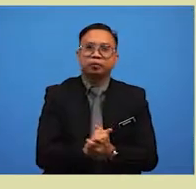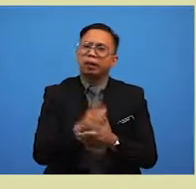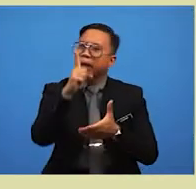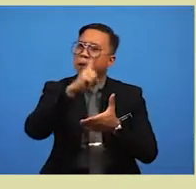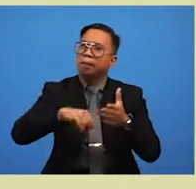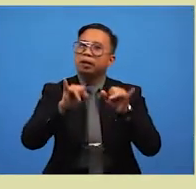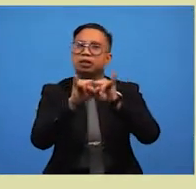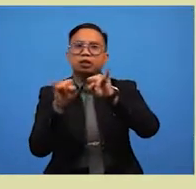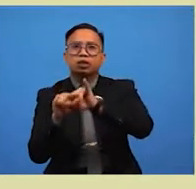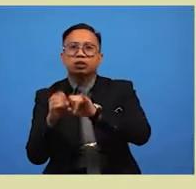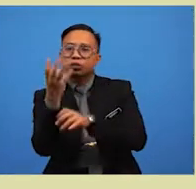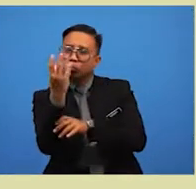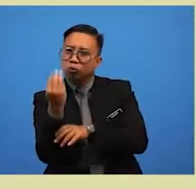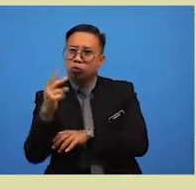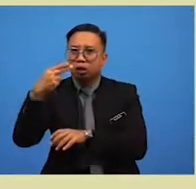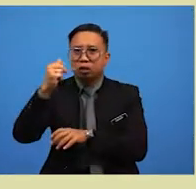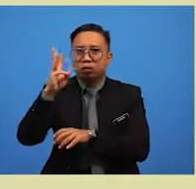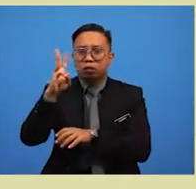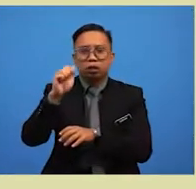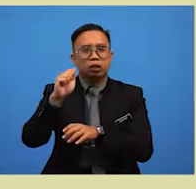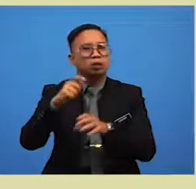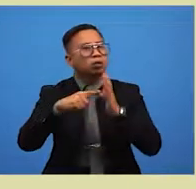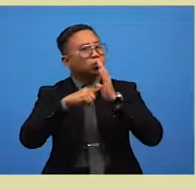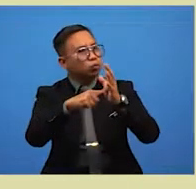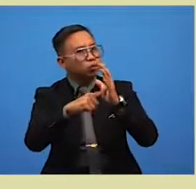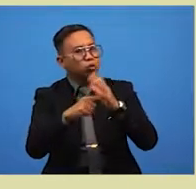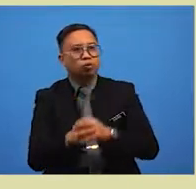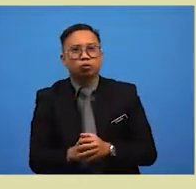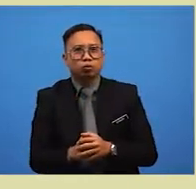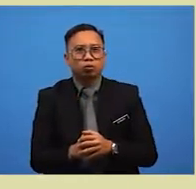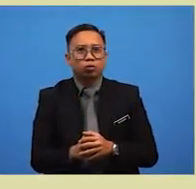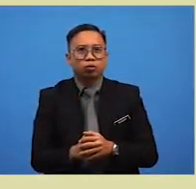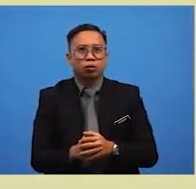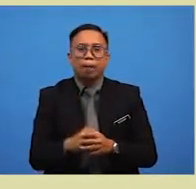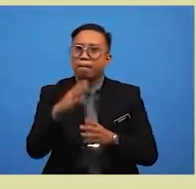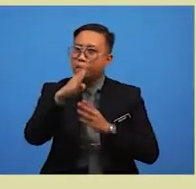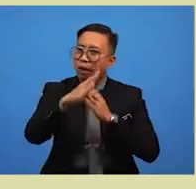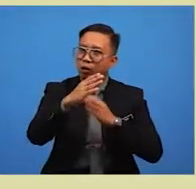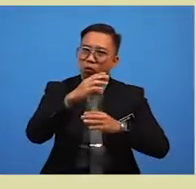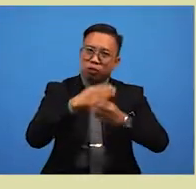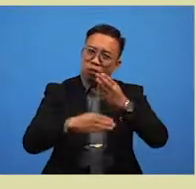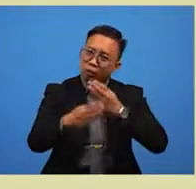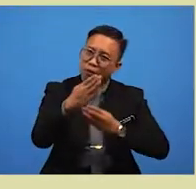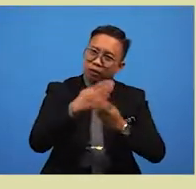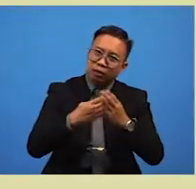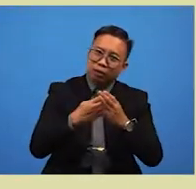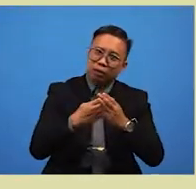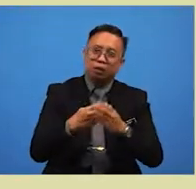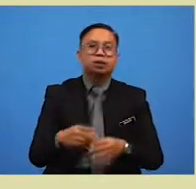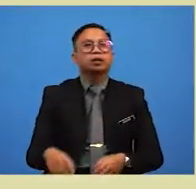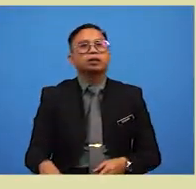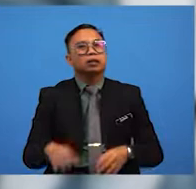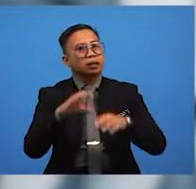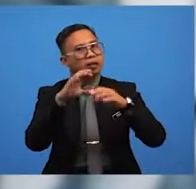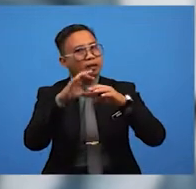Apakah jenis luluh hawa yang ditunjukkan? Ya, luluh hawa biologi. Biologi berkaitan